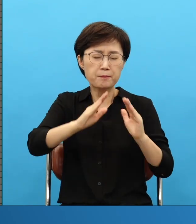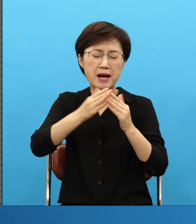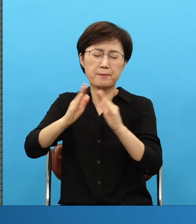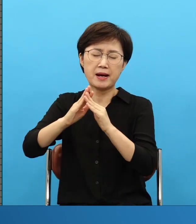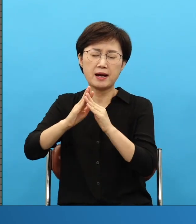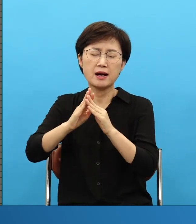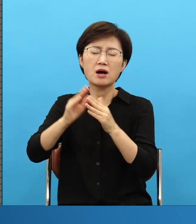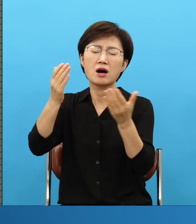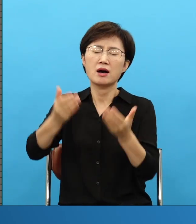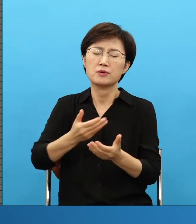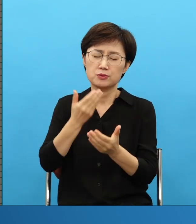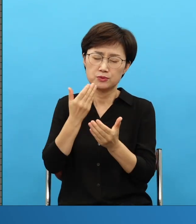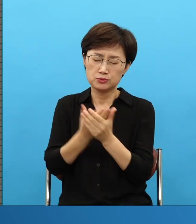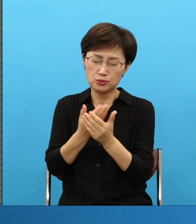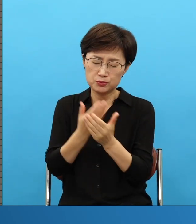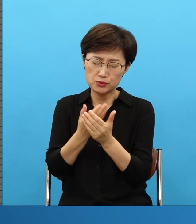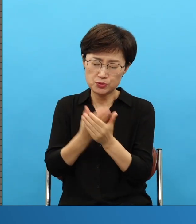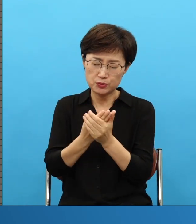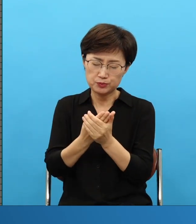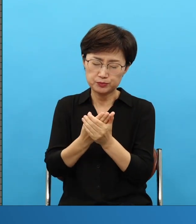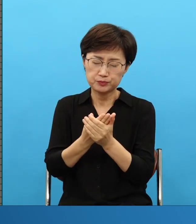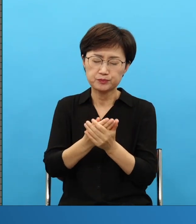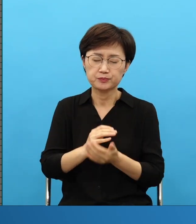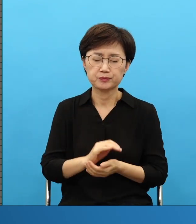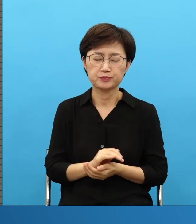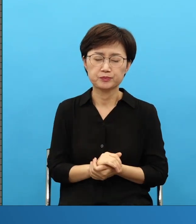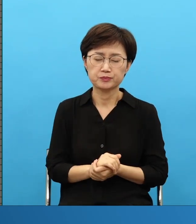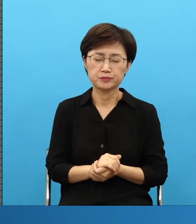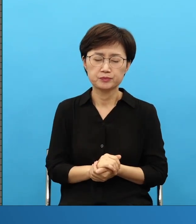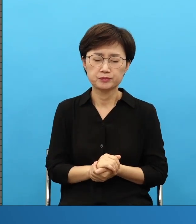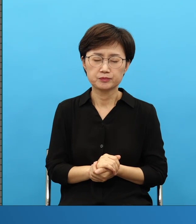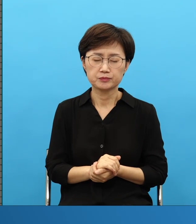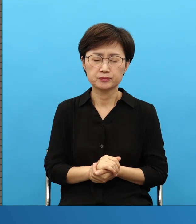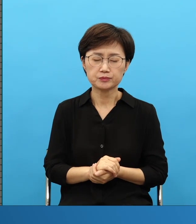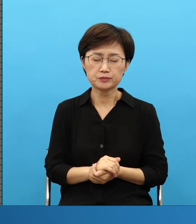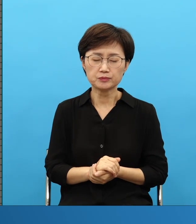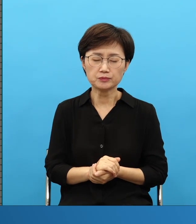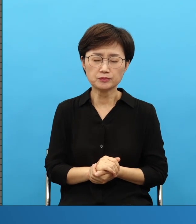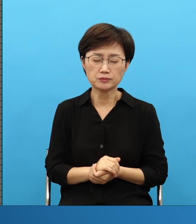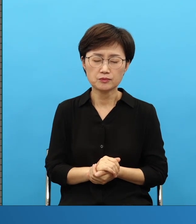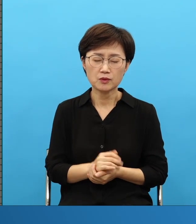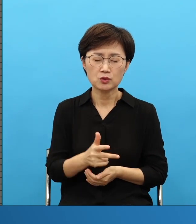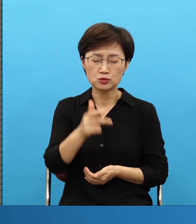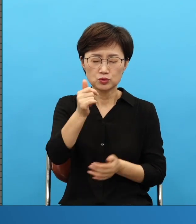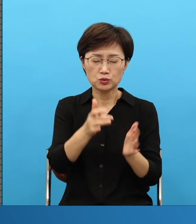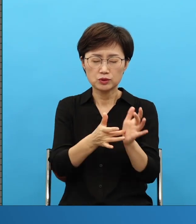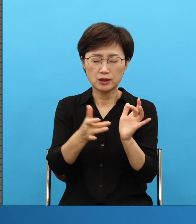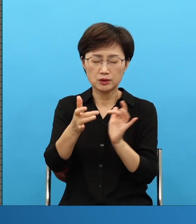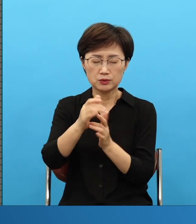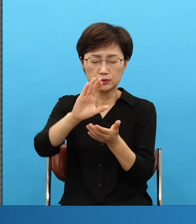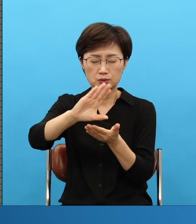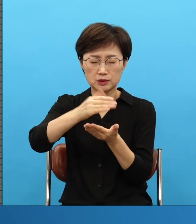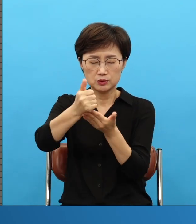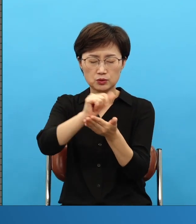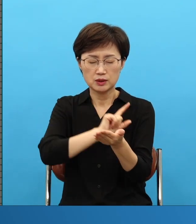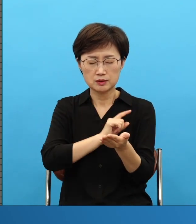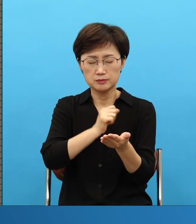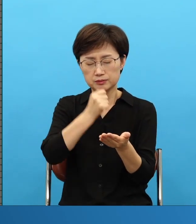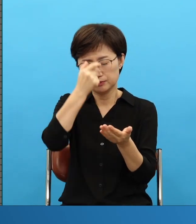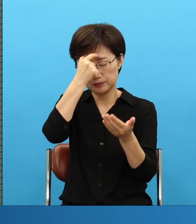new strength through your word to stand as the main figures to establish the spiritual partisan and absolute partisan. 우리 주 예수 그리스도의